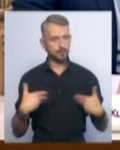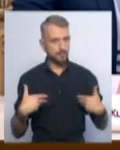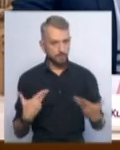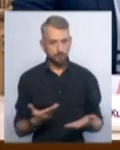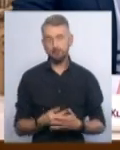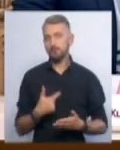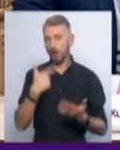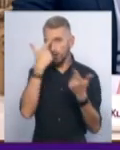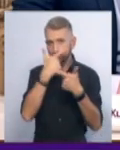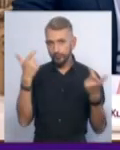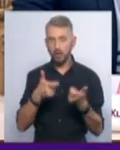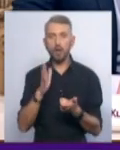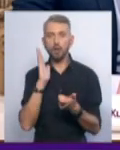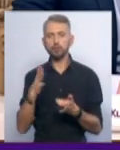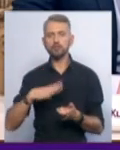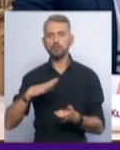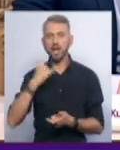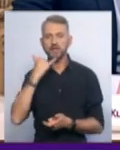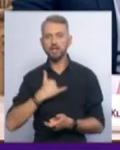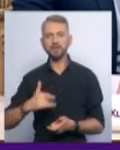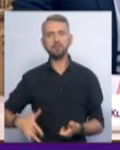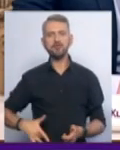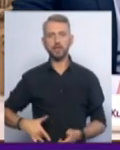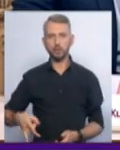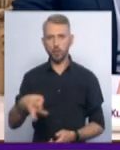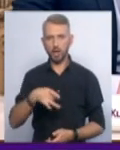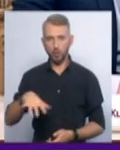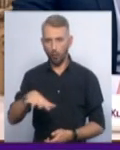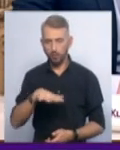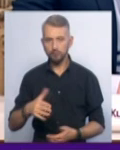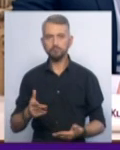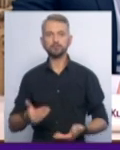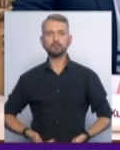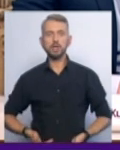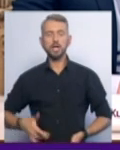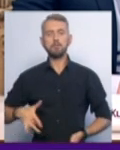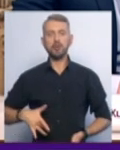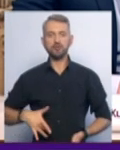ми сьогодні будемо чекати ваших дзвінків з Печерського району. Будь ласка, жителі Печерську,